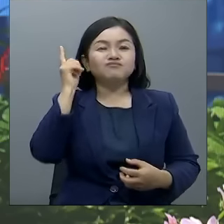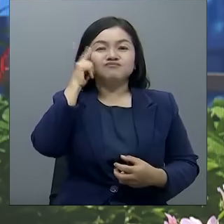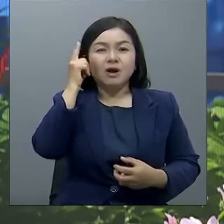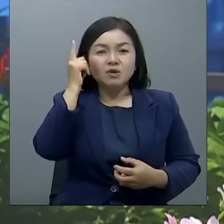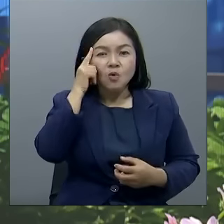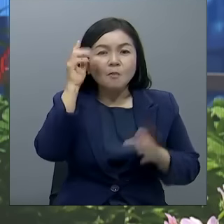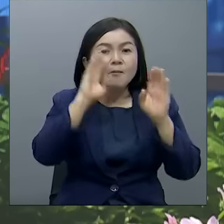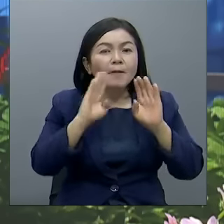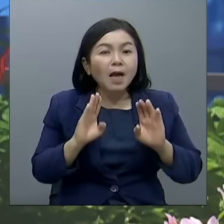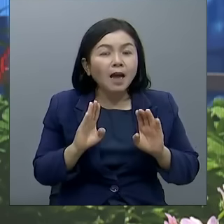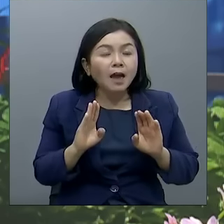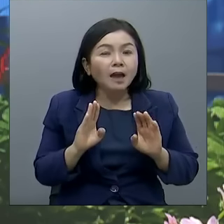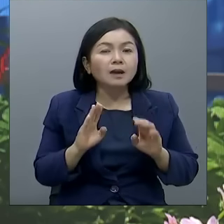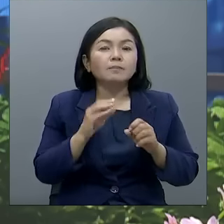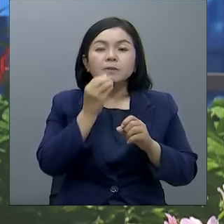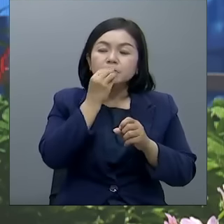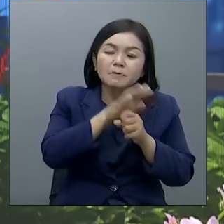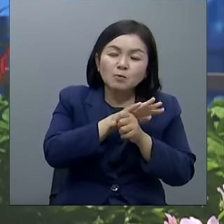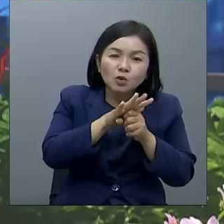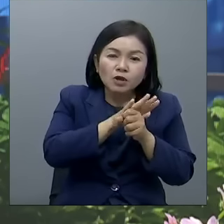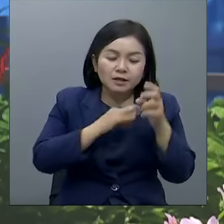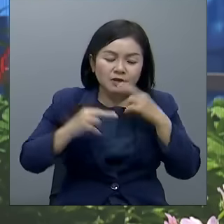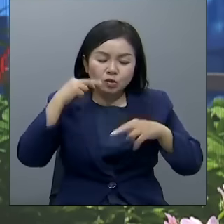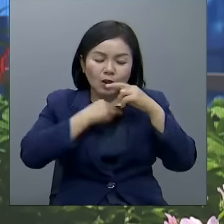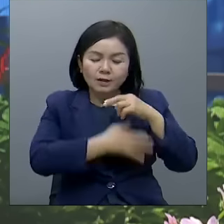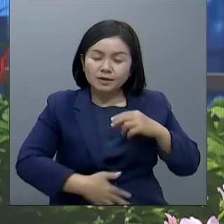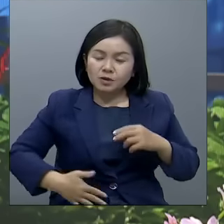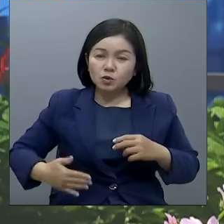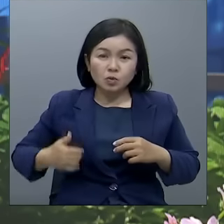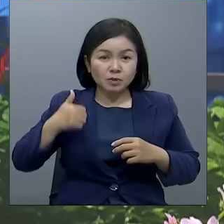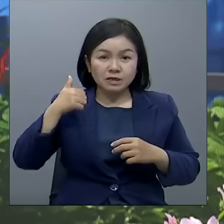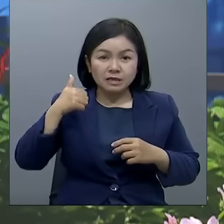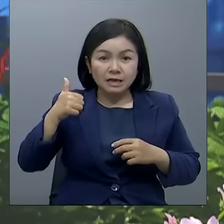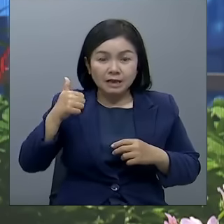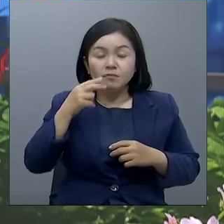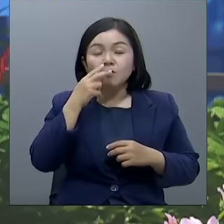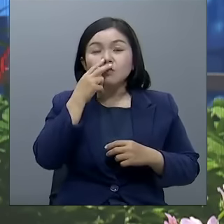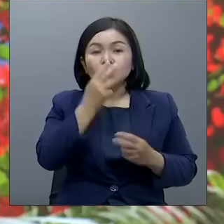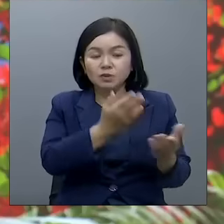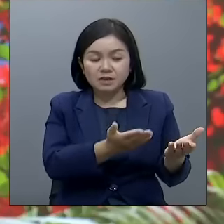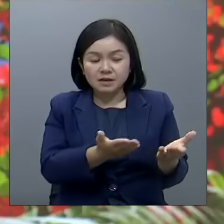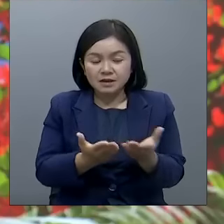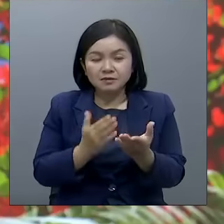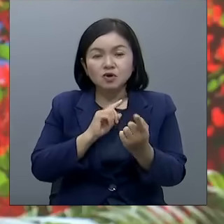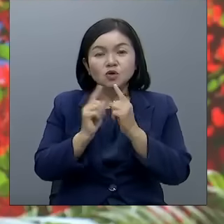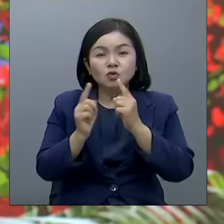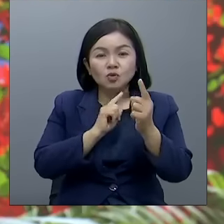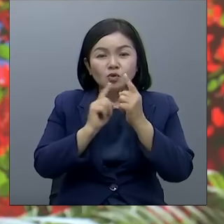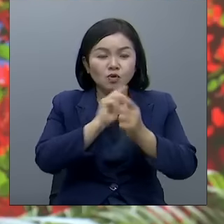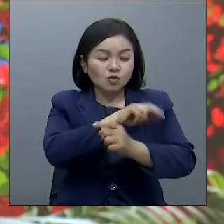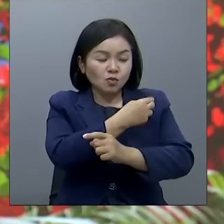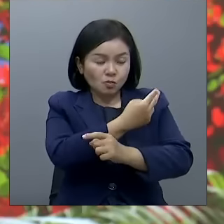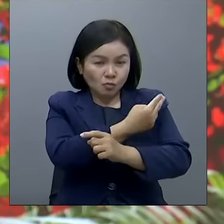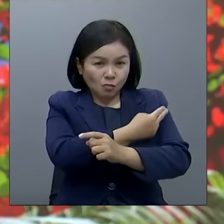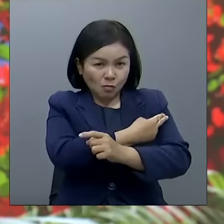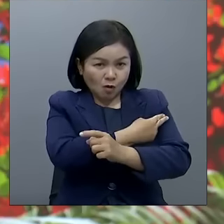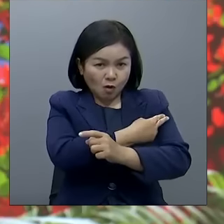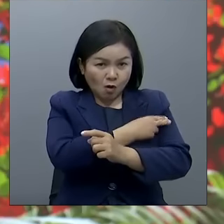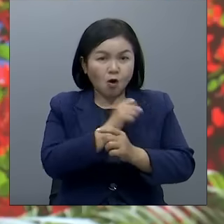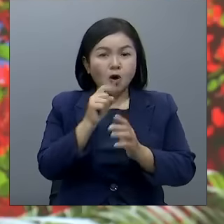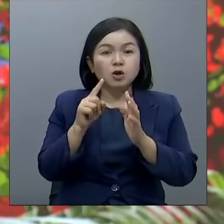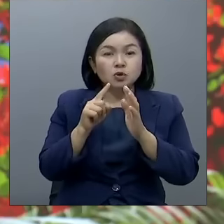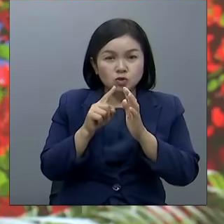กลางหาจุดพอดีที่เราจะได้ดูแลตัวเองกันให้มีสุขภาพชีวิตที่ดีนะครับรวมในรายการกับเราวันนี้นะครับกับนายแพทย์สุพนัทวรวิชวงศ์อายุ